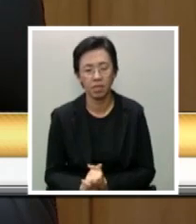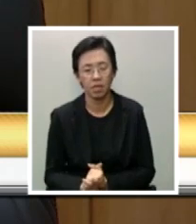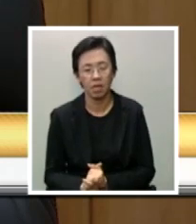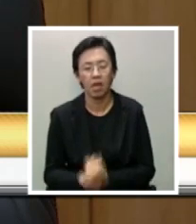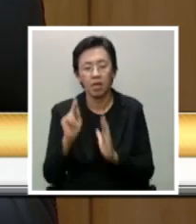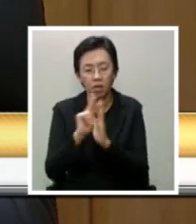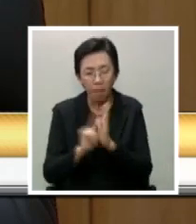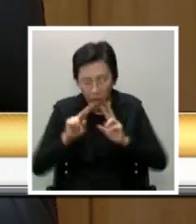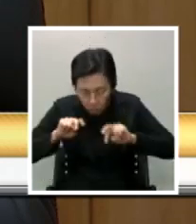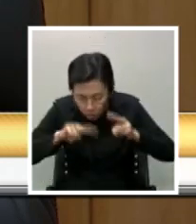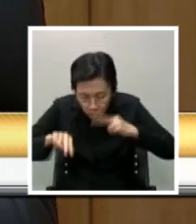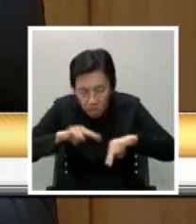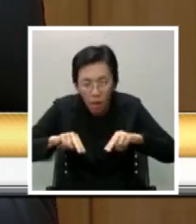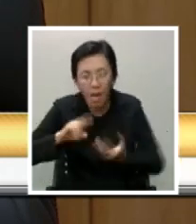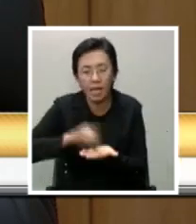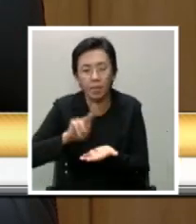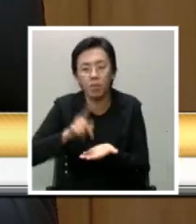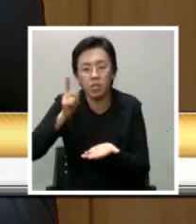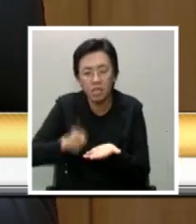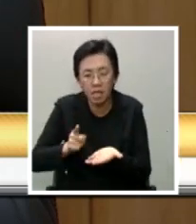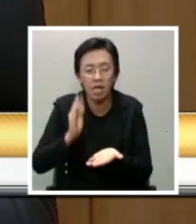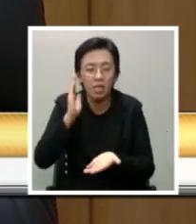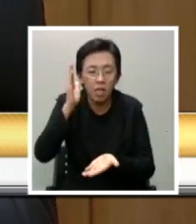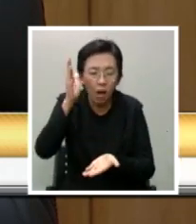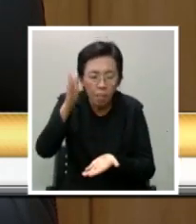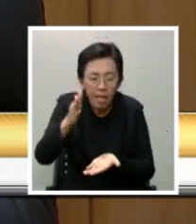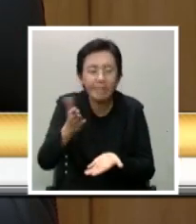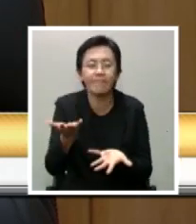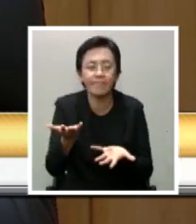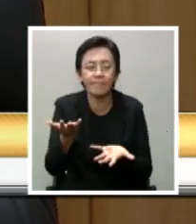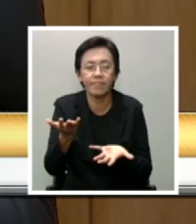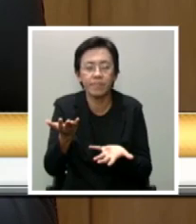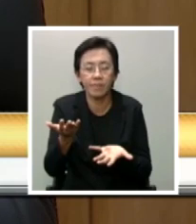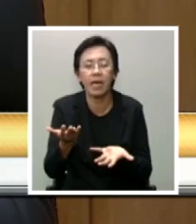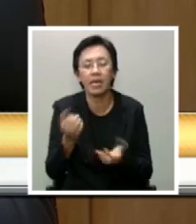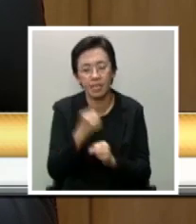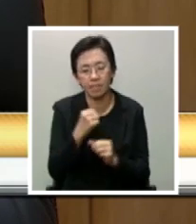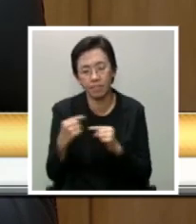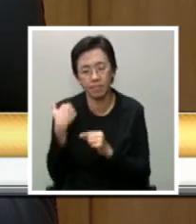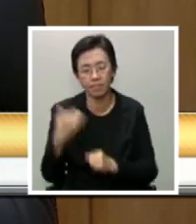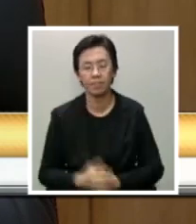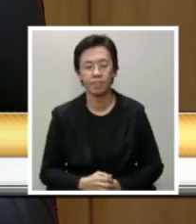บกันต่อไปหาข้อเท็จจริงนะครับก่อนที่จะดำเนินการต่อไปในขั้นตอนอื่นๆนะครับ